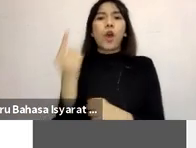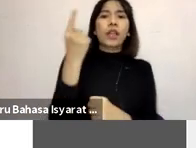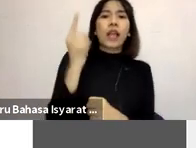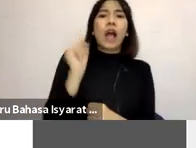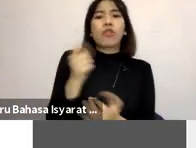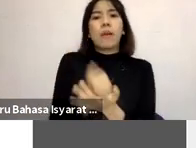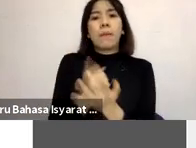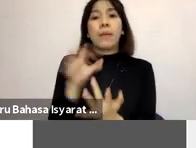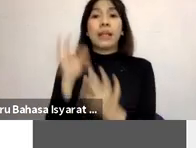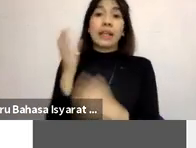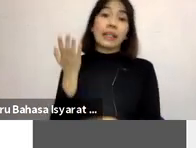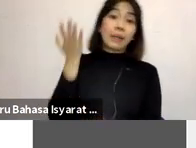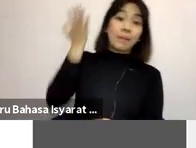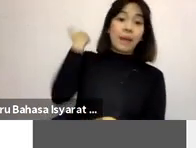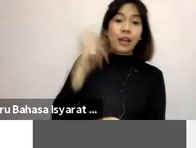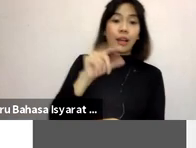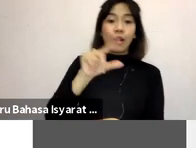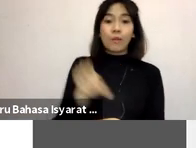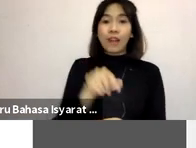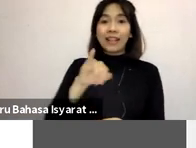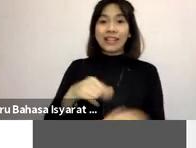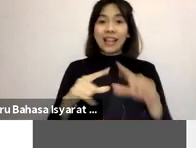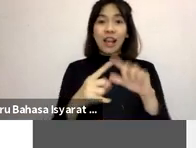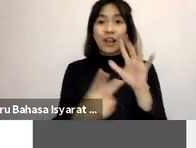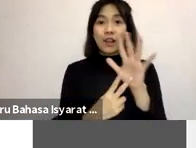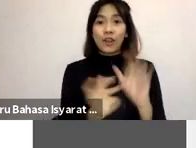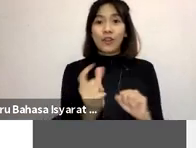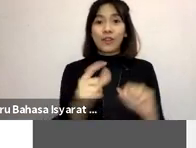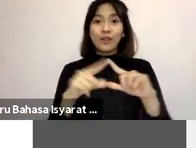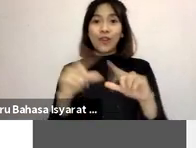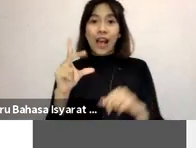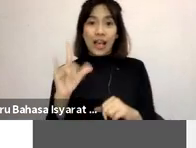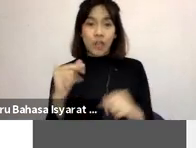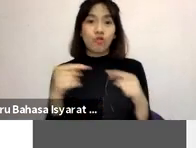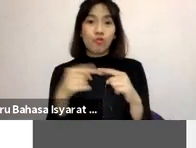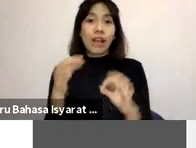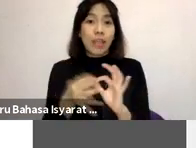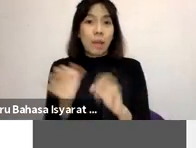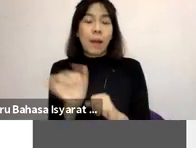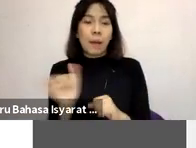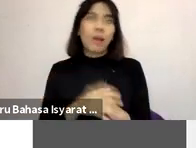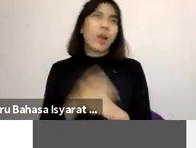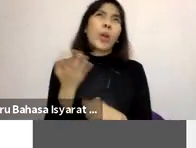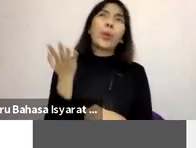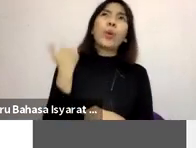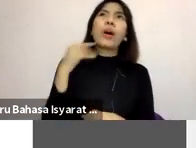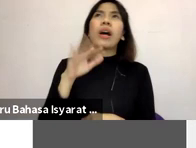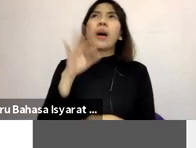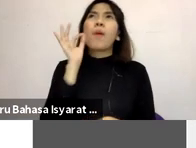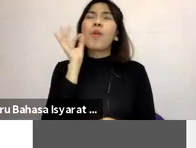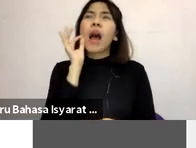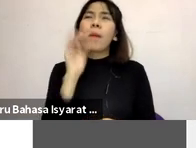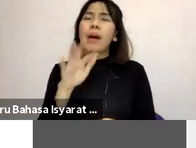Januari kemarin kaitanya dengan cuka pada saat itu mohon maaf mohon